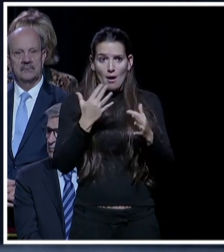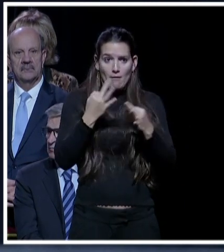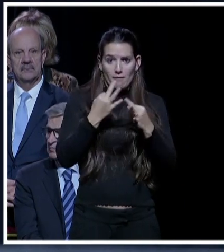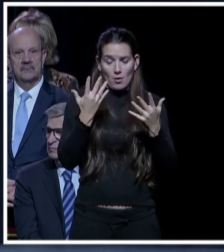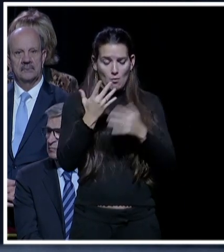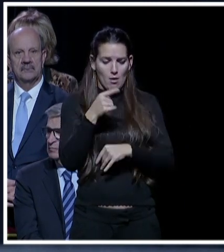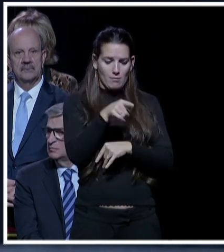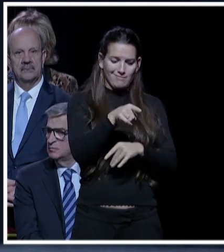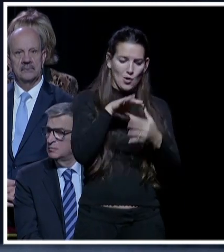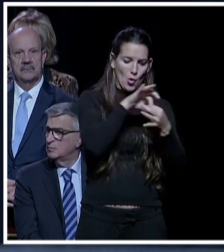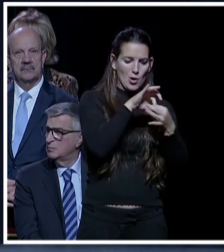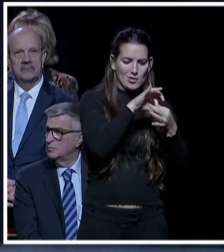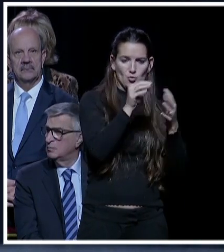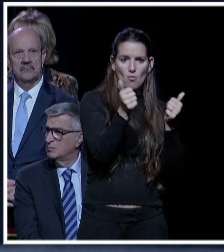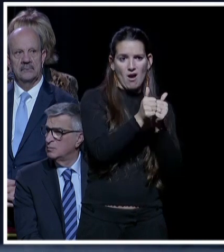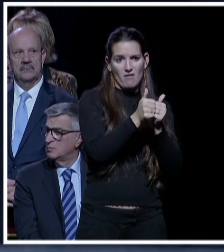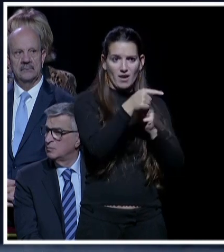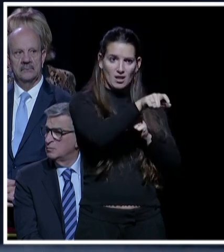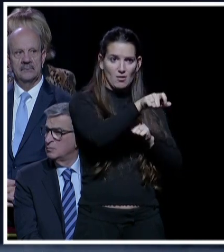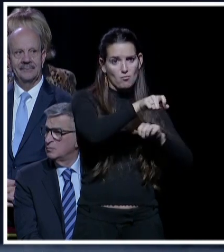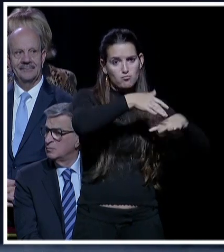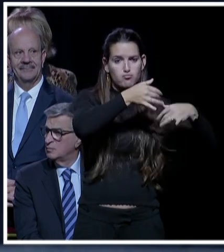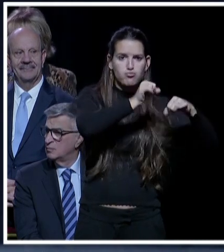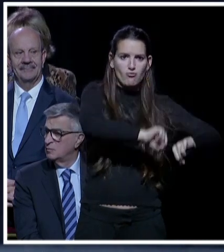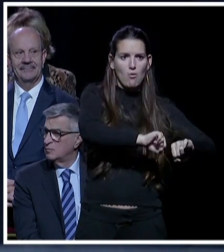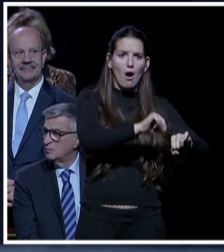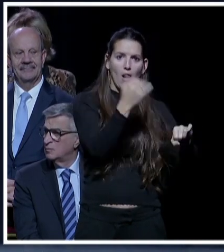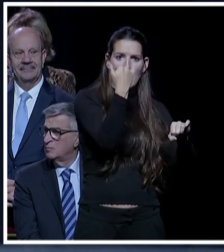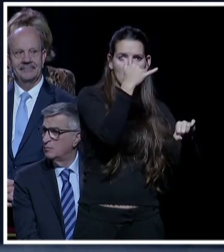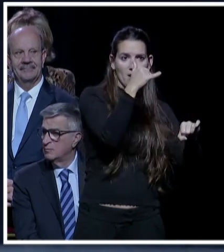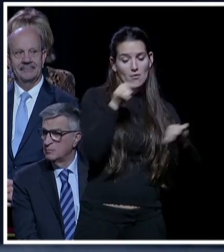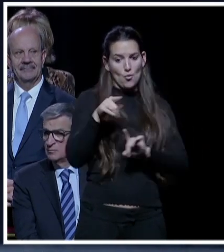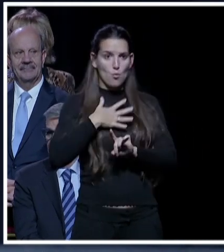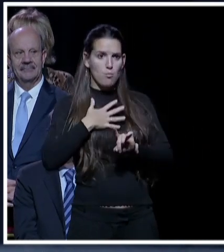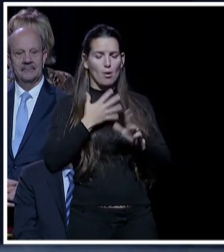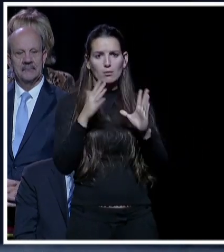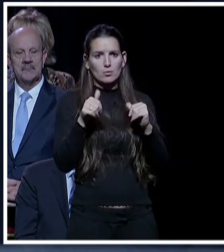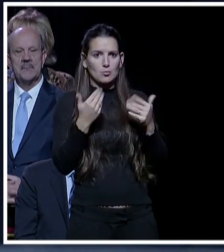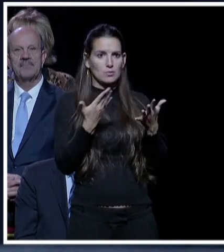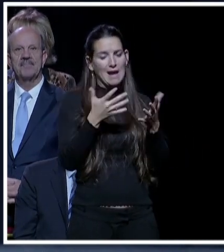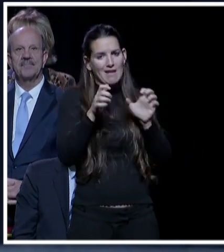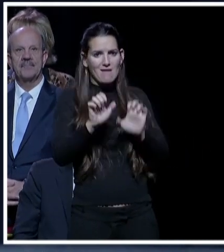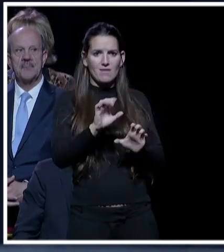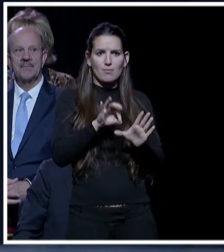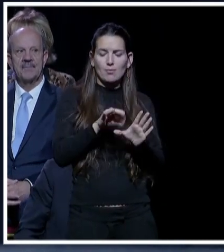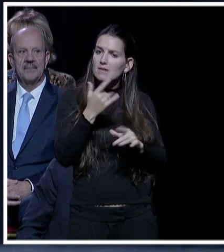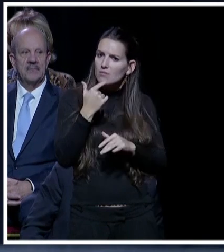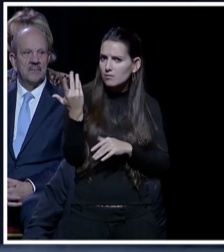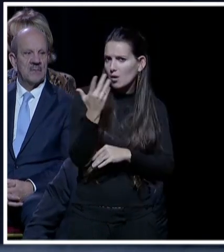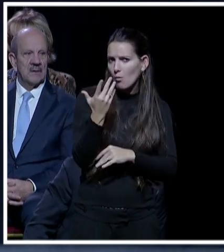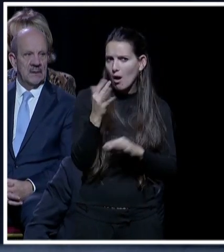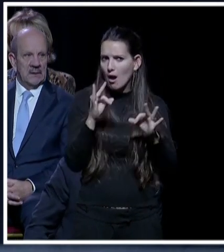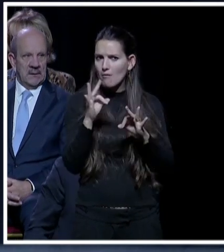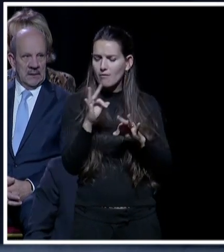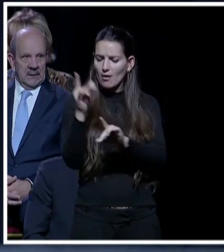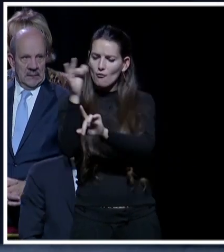nos relations avec le pouvoir algérien. Première nouvelle. Il y aurait donc un réchauffement des relations